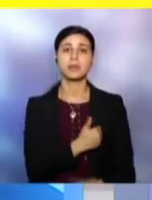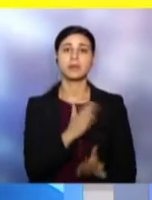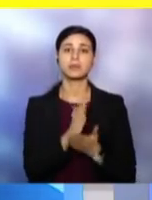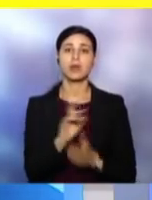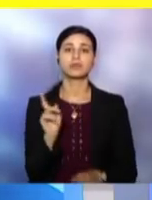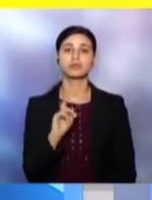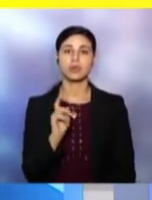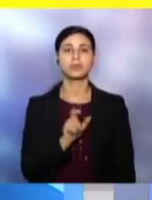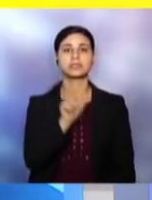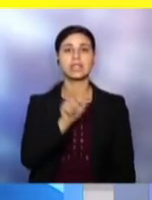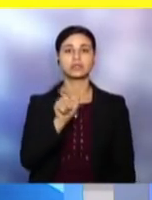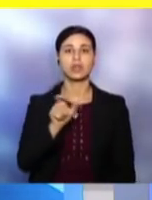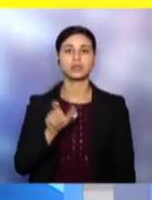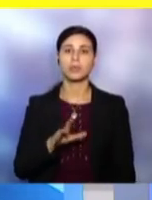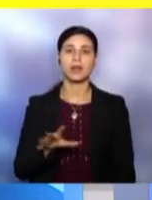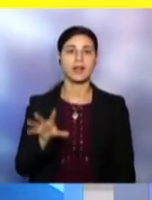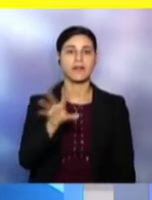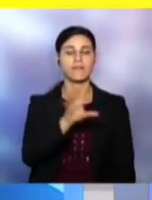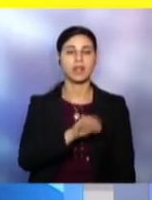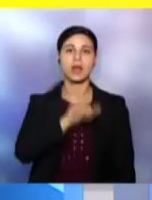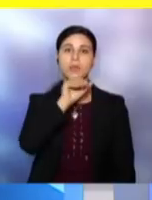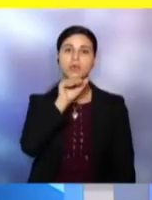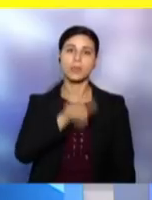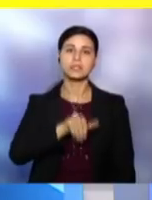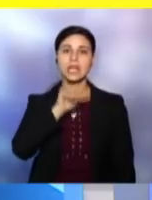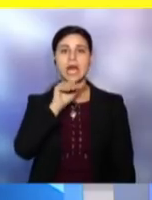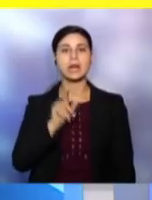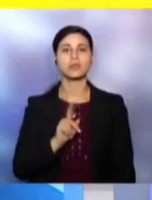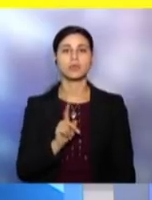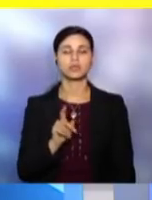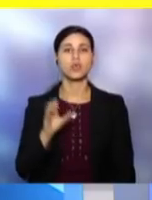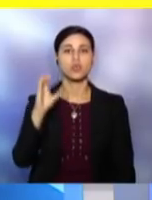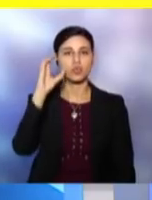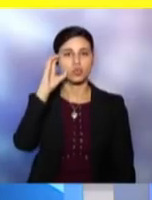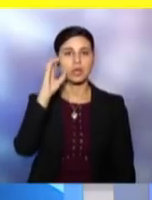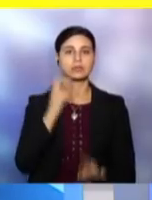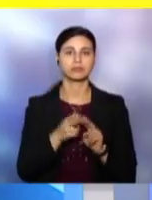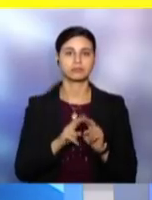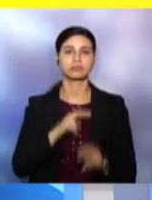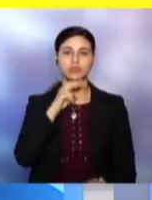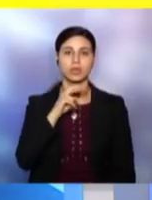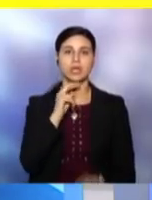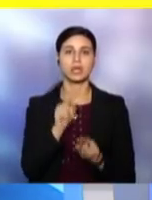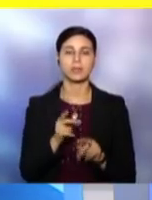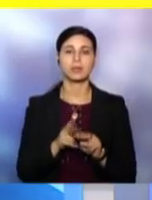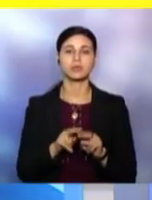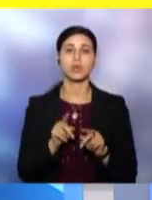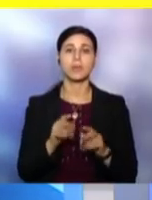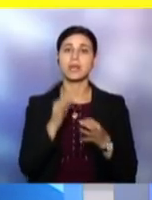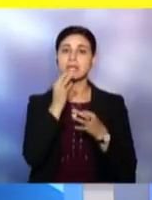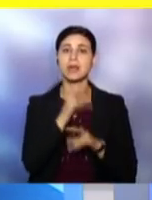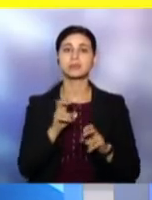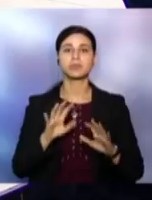რომ საზოგადოება ყველა, პროფესიონალები, არაპროფესიონალები ყურადღებით მოისმენენ ამ ინფორმაციას, იმიტომ რომ ნებისმიერ